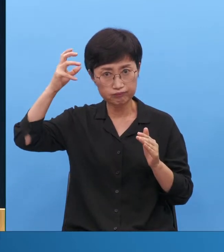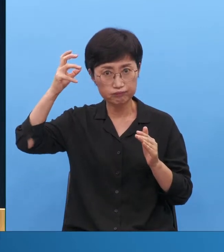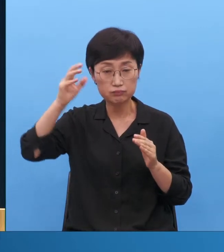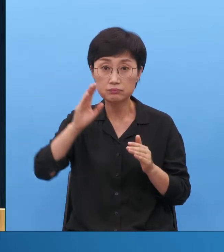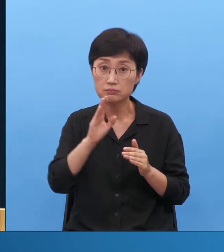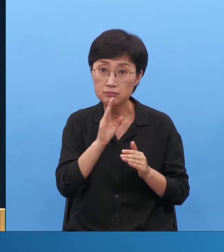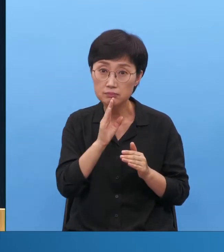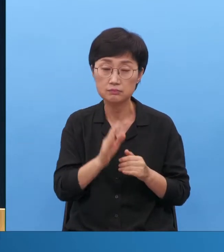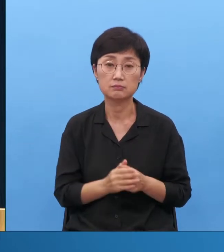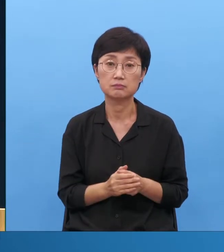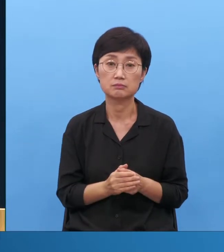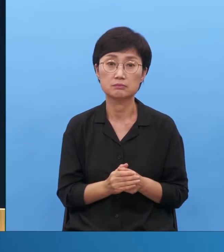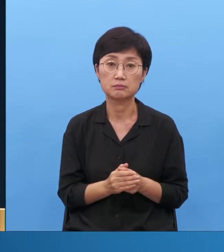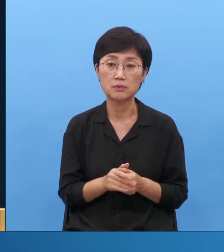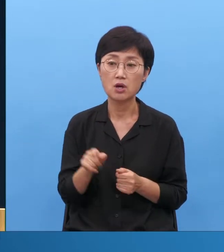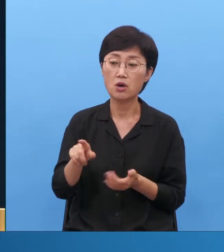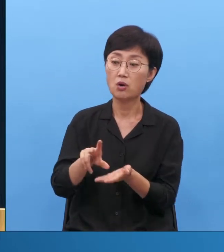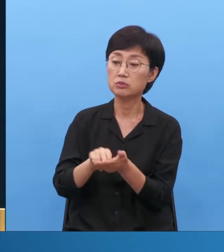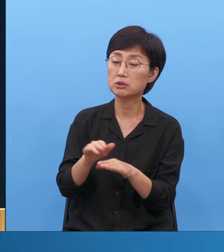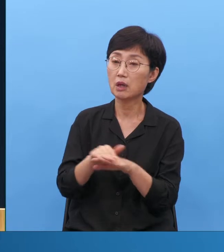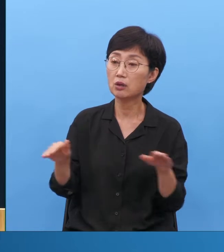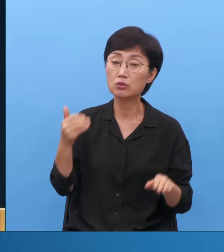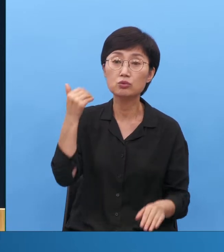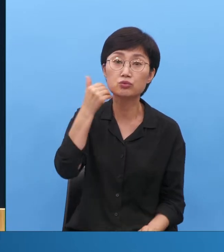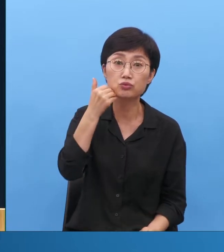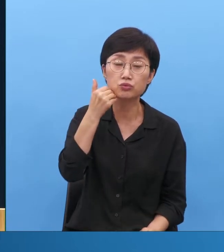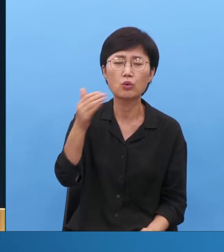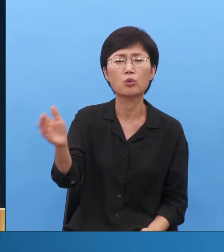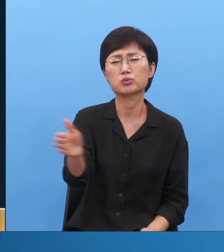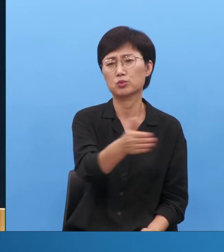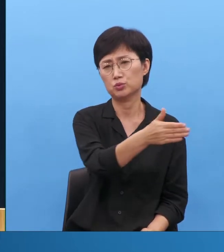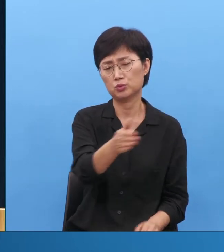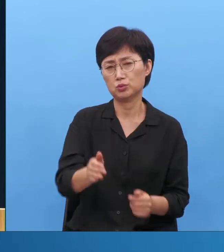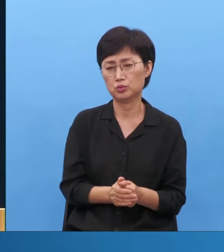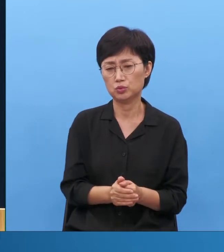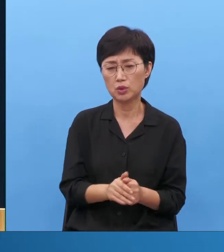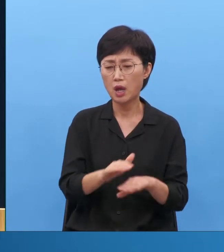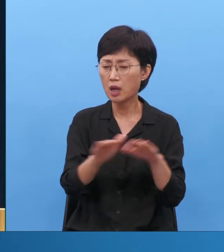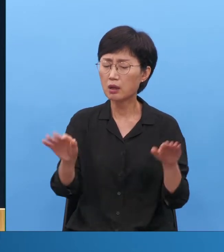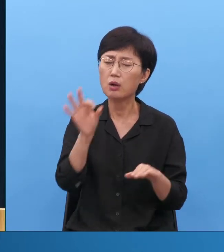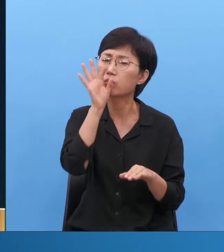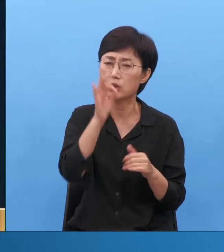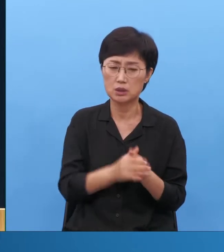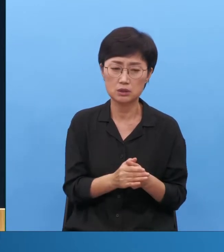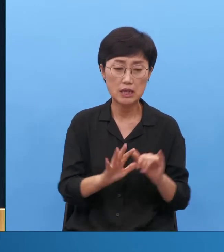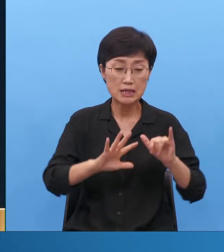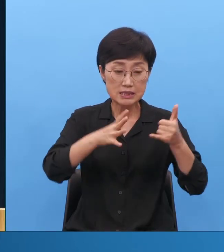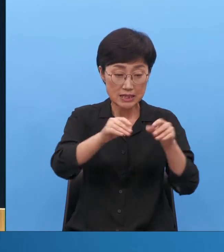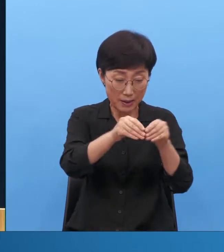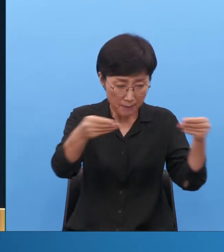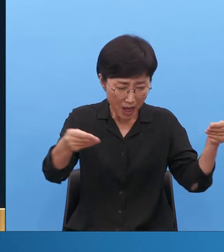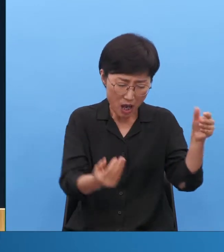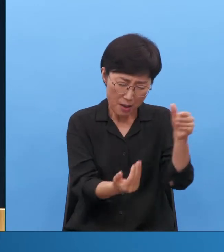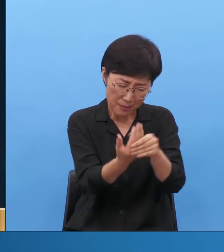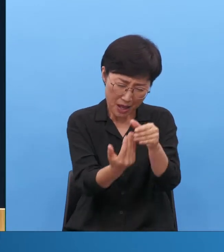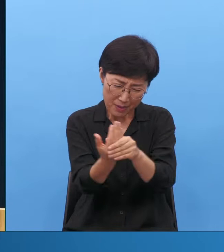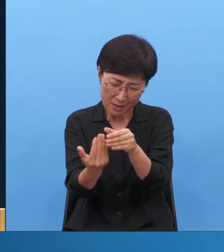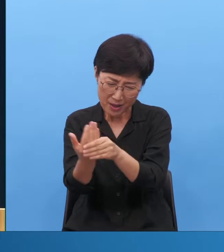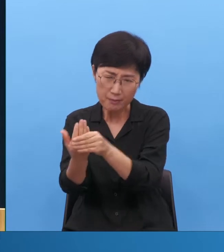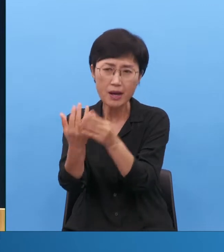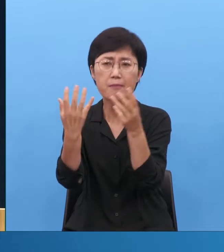지금 아무도 해결하지 못합니다. 전 세계에 이런 일이 일어나고 있습니다. This is something that nobody can begin to address, but these things are happening all